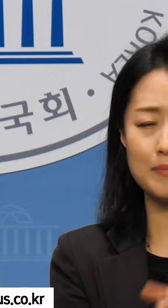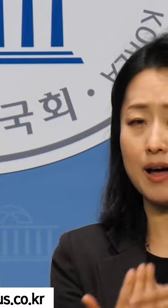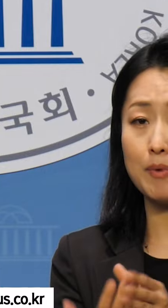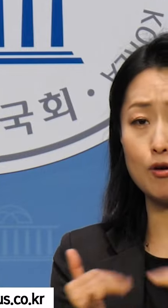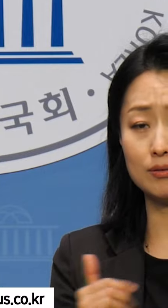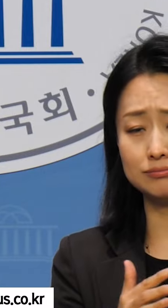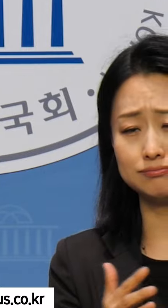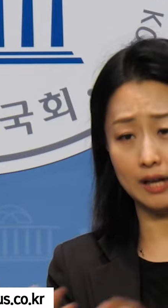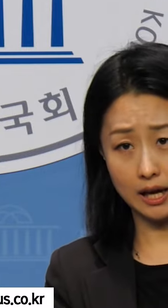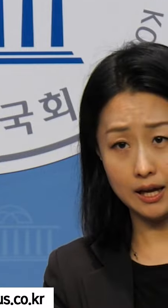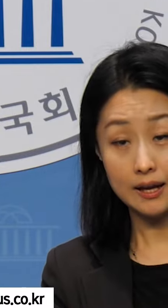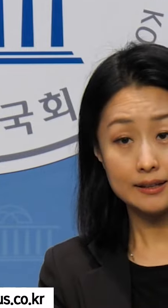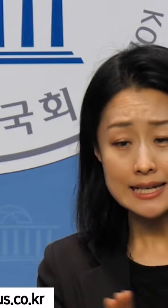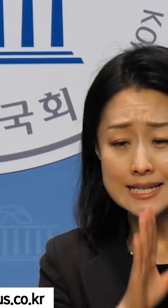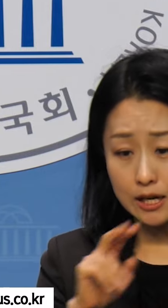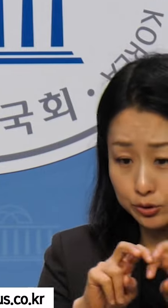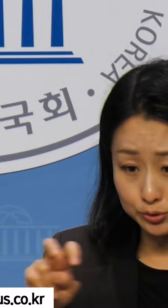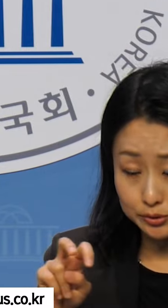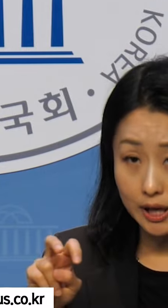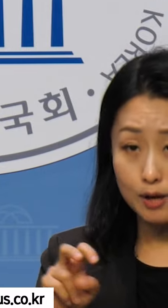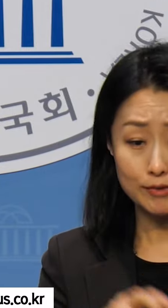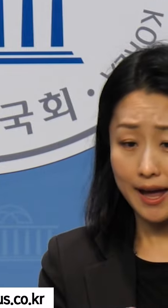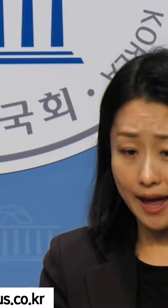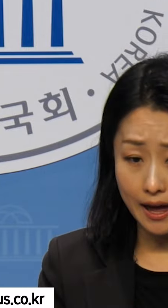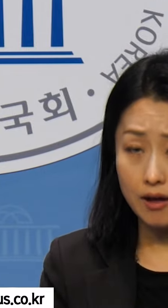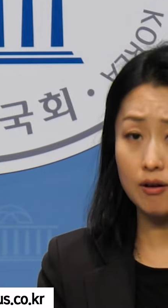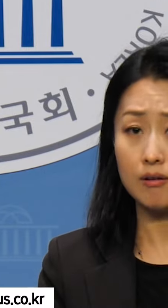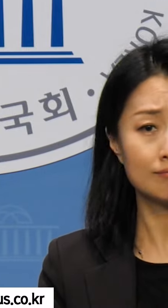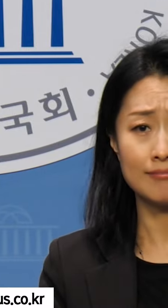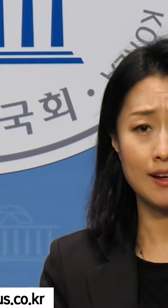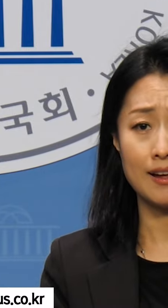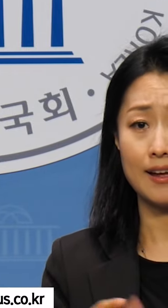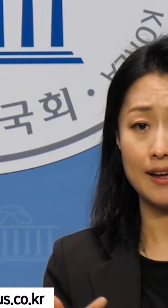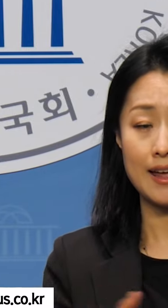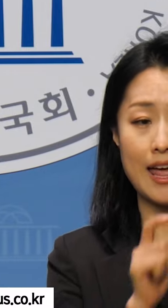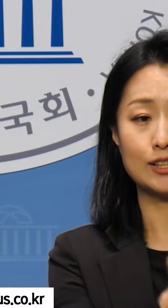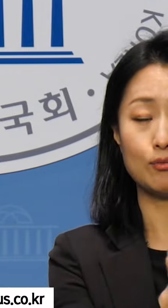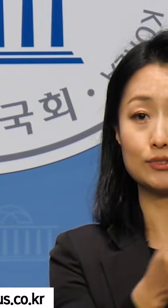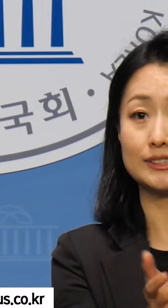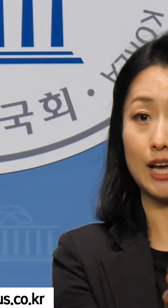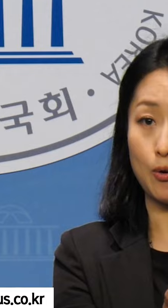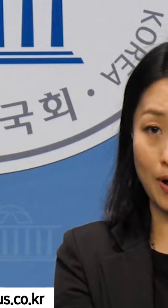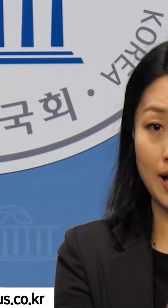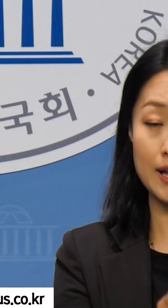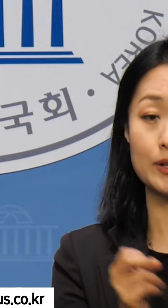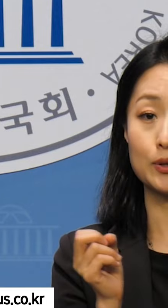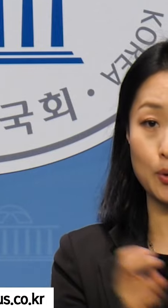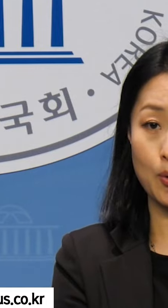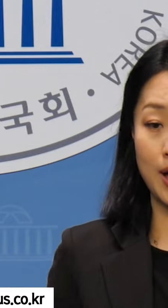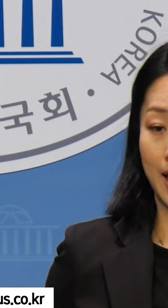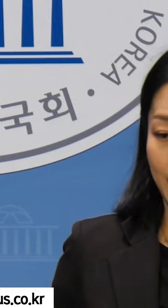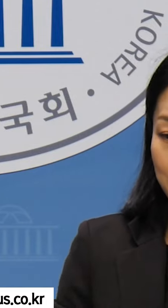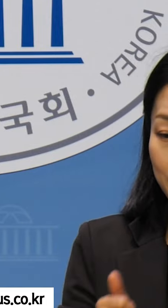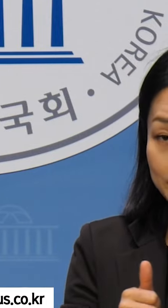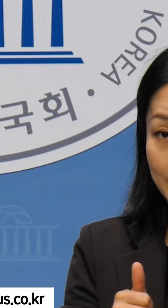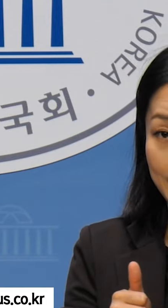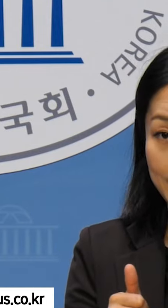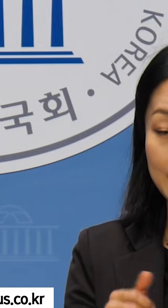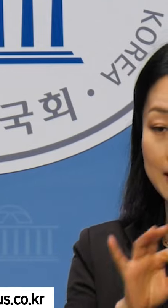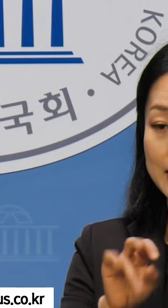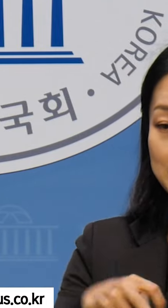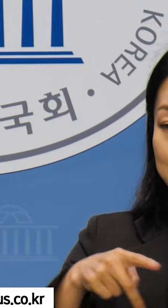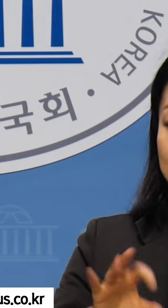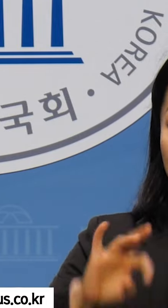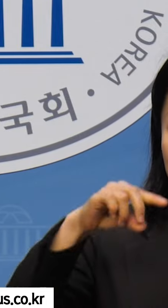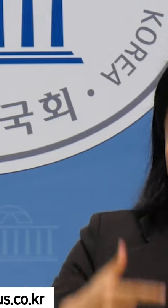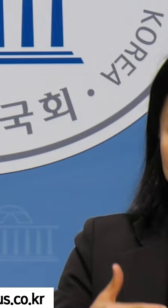목숨을 잃어가는데 진상규명과 사태 수습보다 이상민 행안부 장관, 임성근 전 해병대 제1사단장을 지키는 것이 더욱